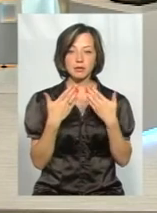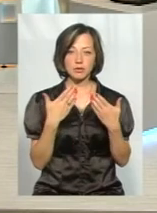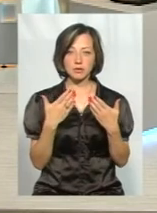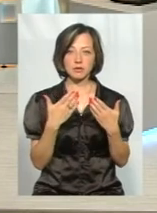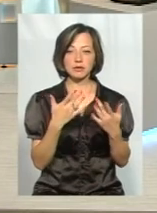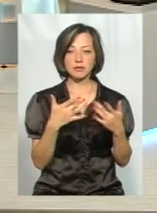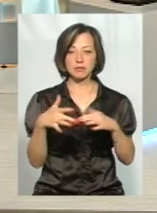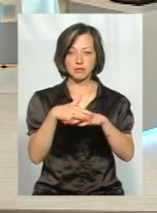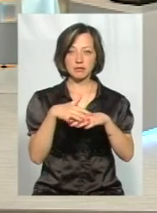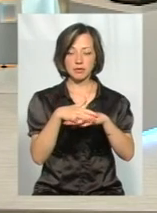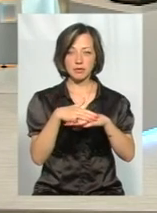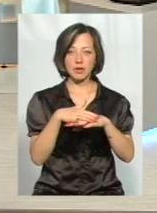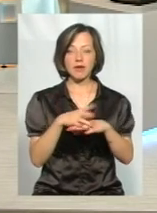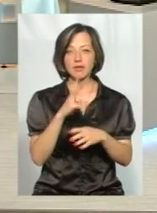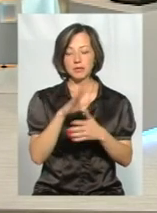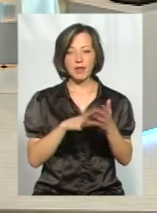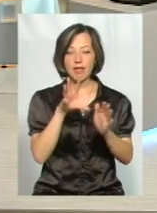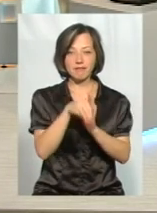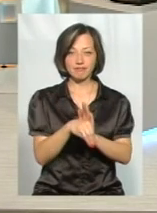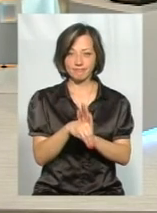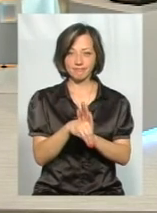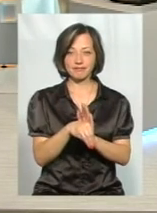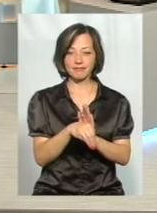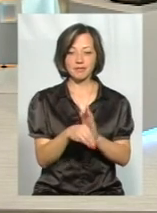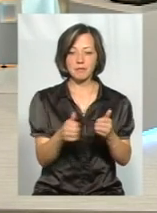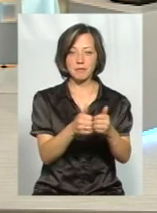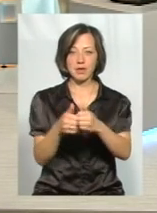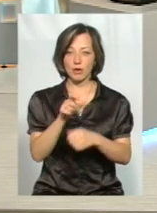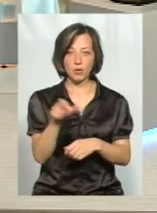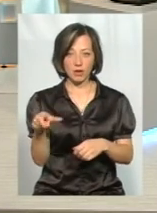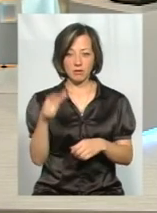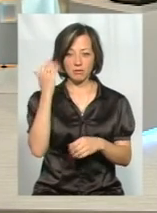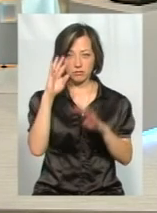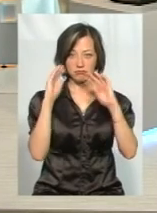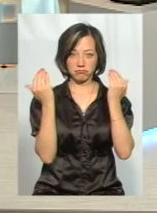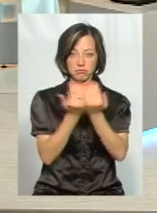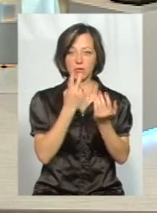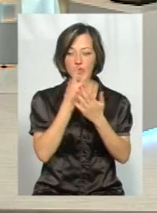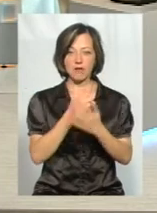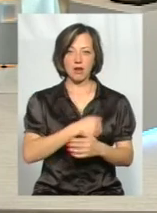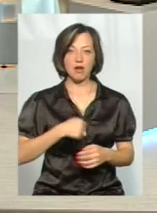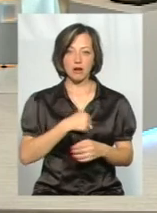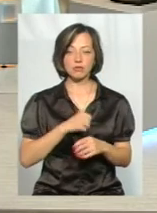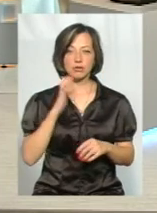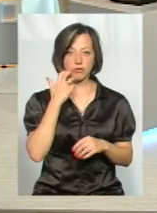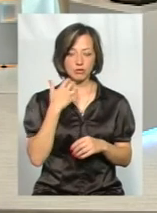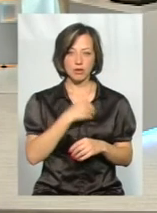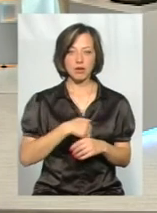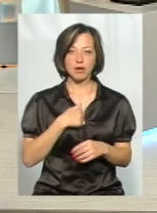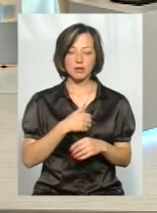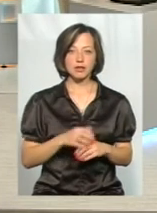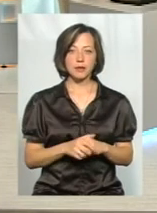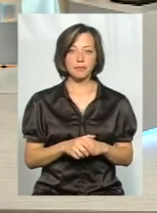з навколишнім середою, з людьми, з собаками також, то вона проявляє агресію і дуже серйозну агресію.